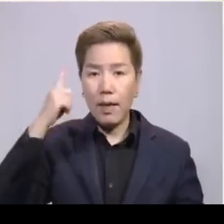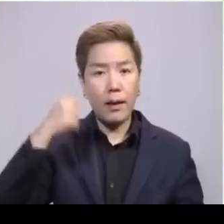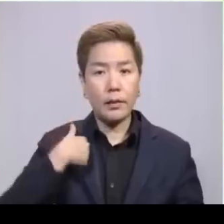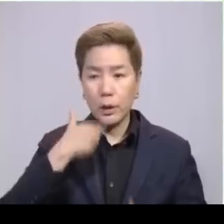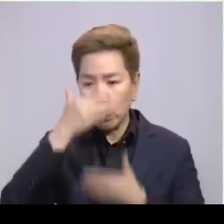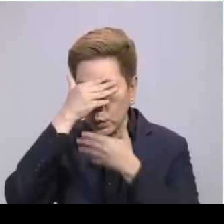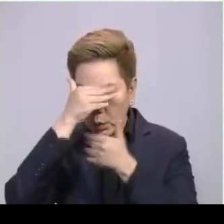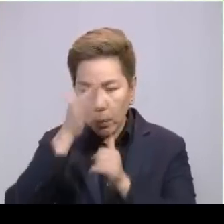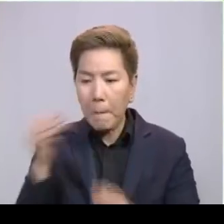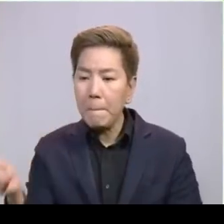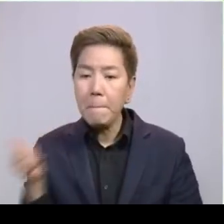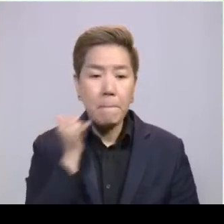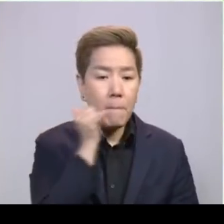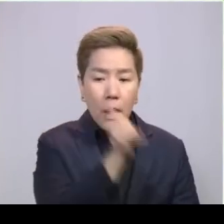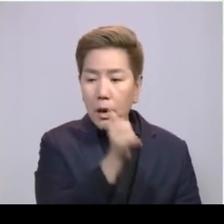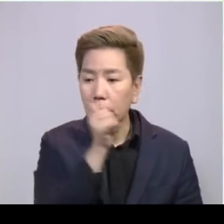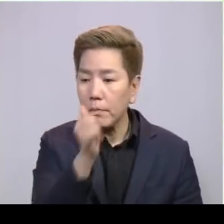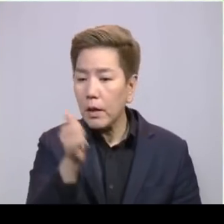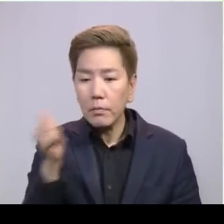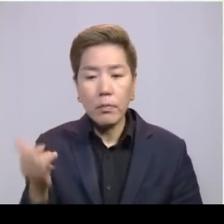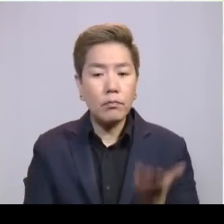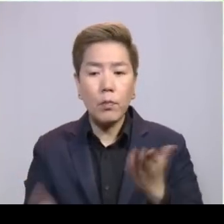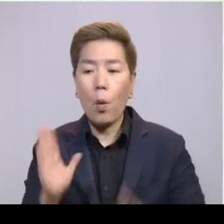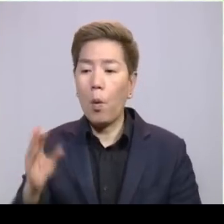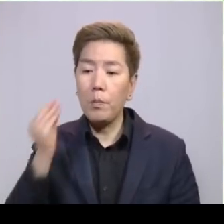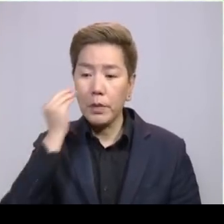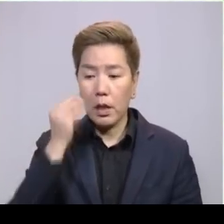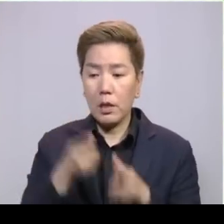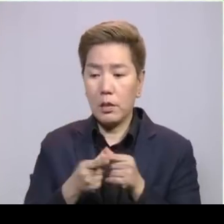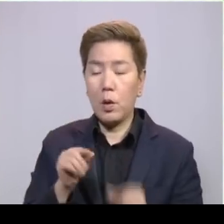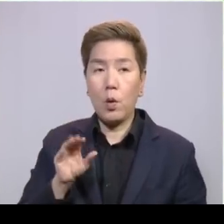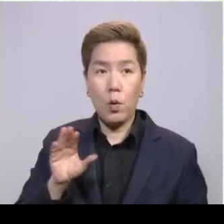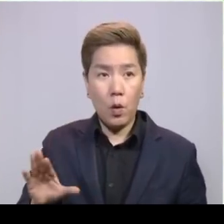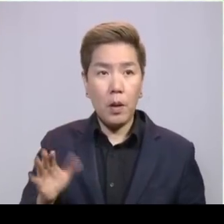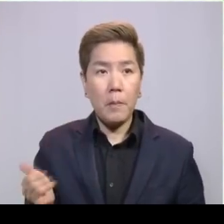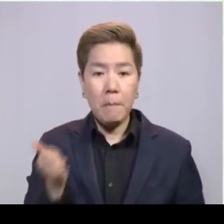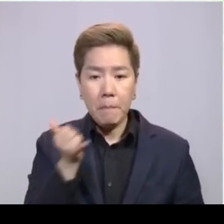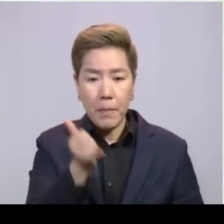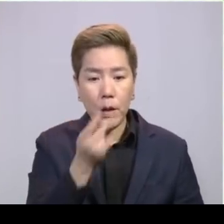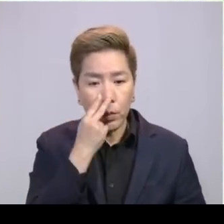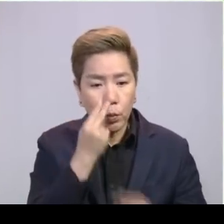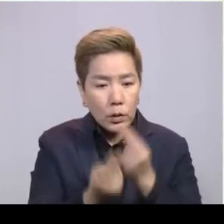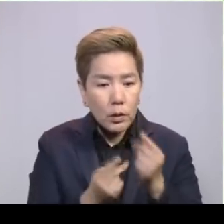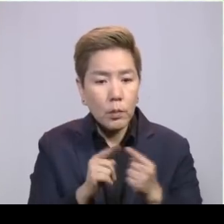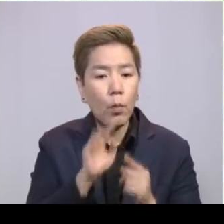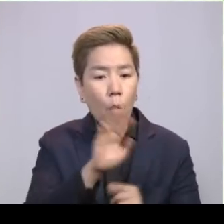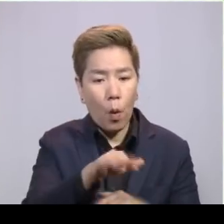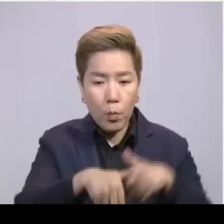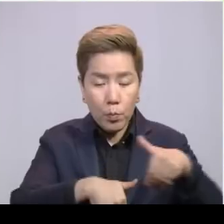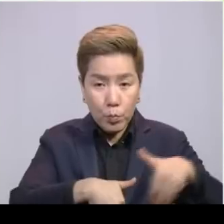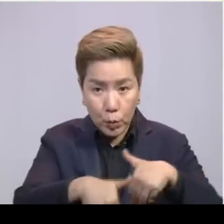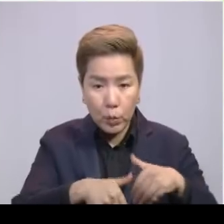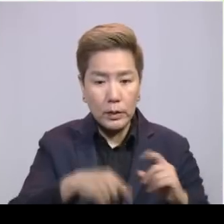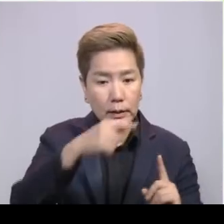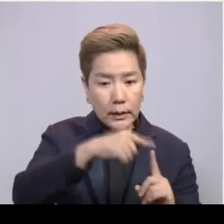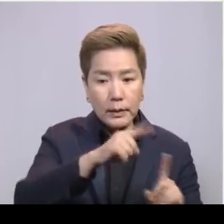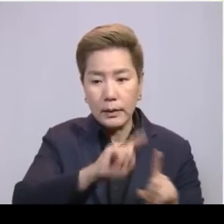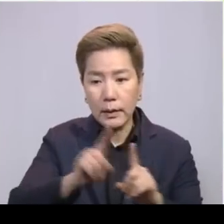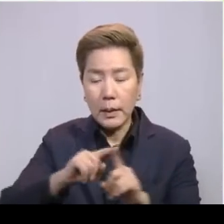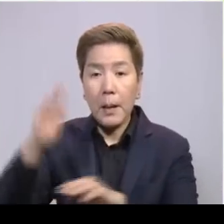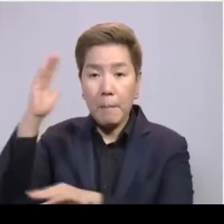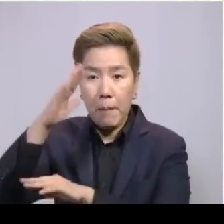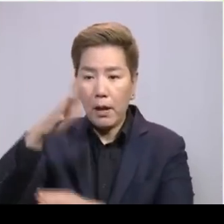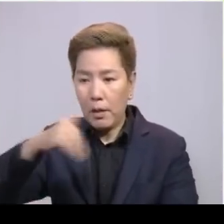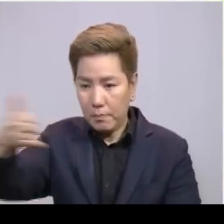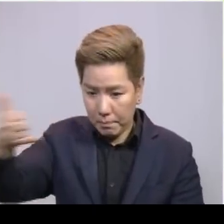สนใจคุณธนาจะไปไหนเนี่ยก็เป็นเรื่องของนิทานคือตามข่าวบอกว่าจะไปตรวจเยี่ยมประชาชนที่หนองยาวแล้วก็ที่อื่นๆในช่วงบ่ายแล้วจะ